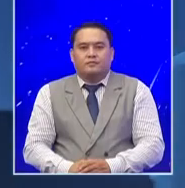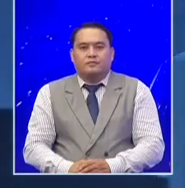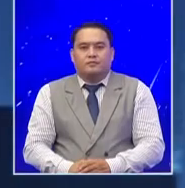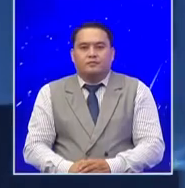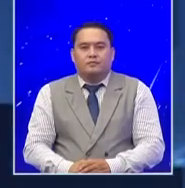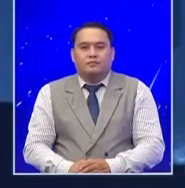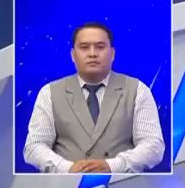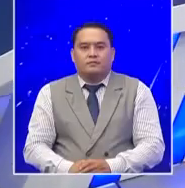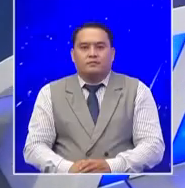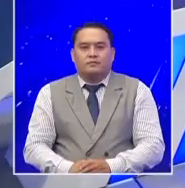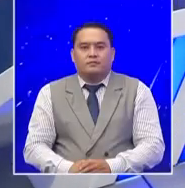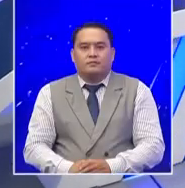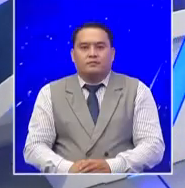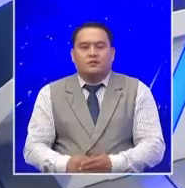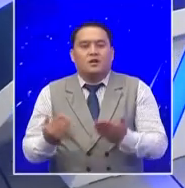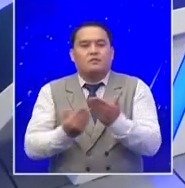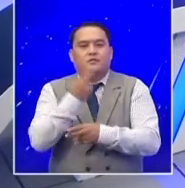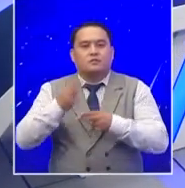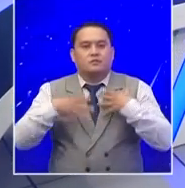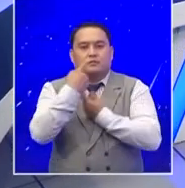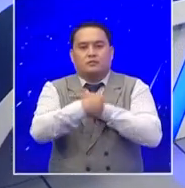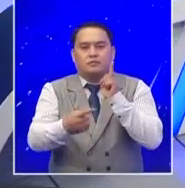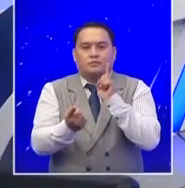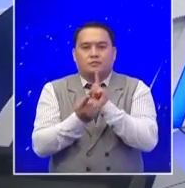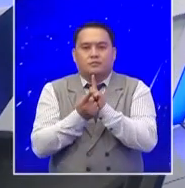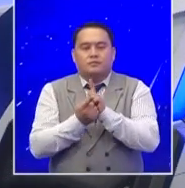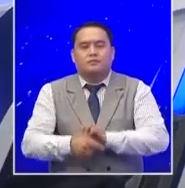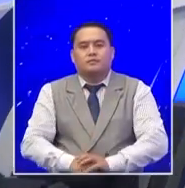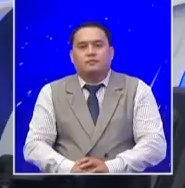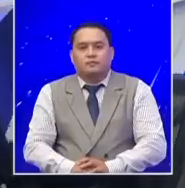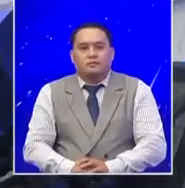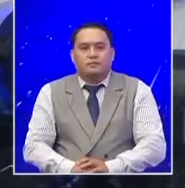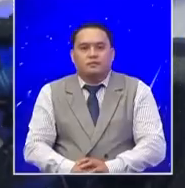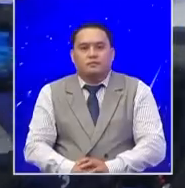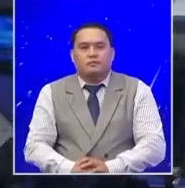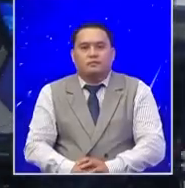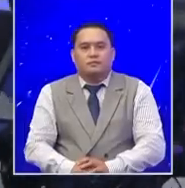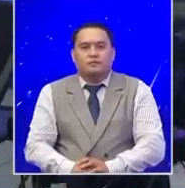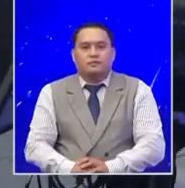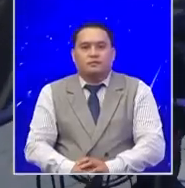Это была вся информация к этому часу. Спасибо за внимание. До свидания.